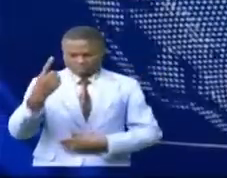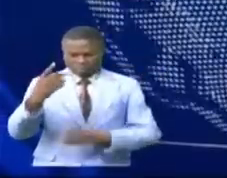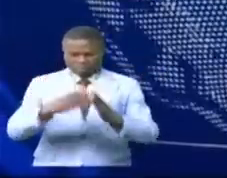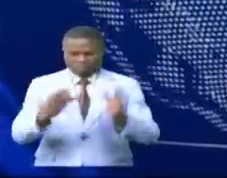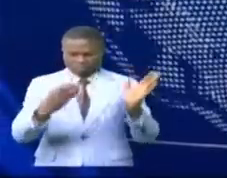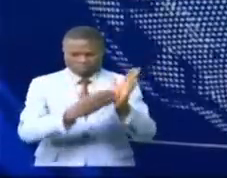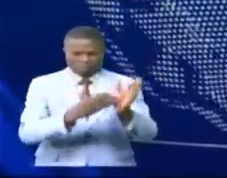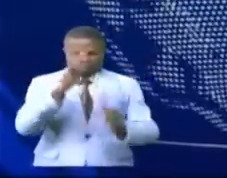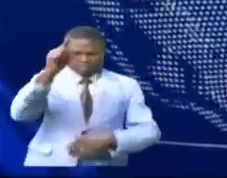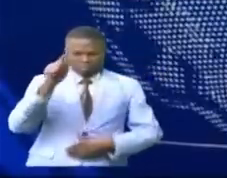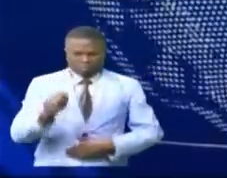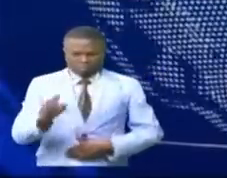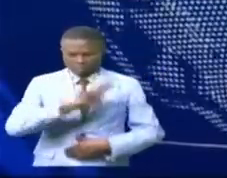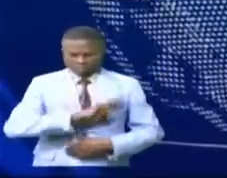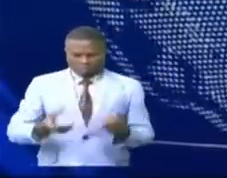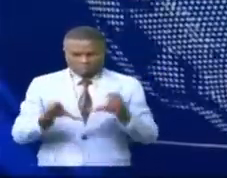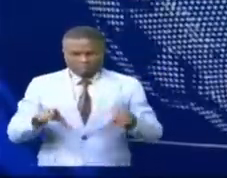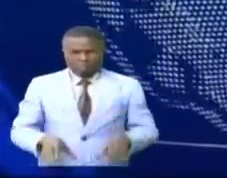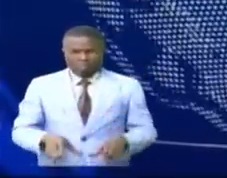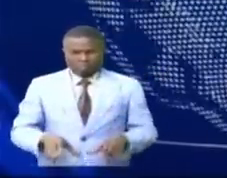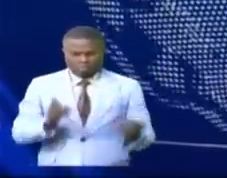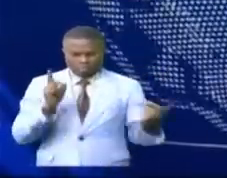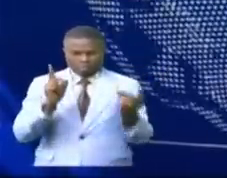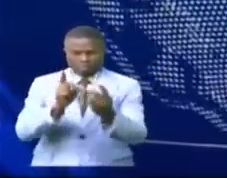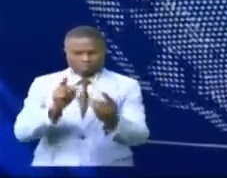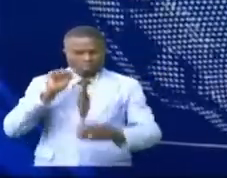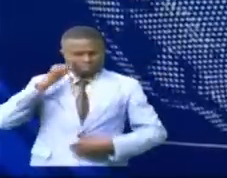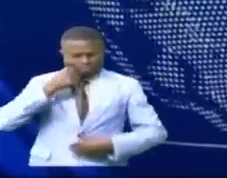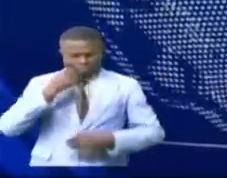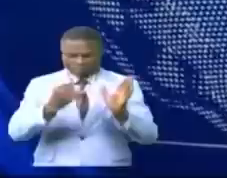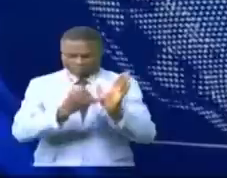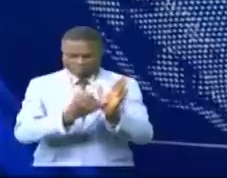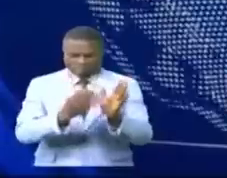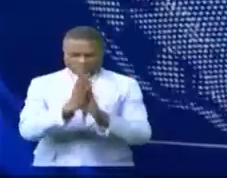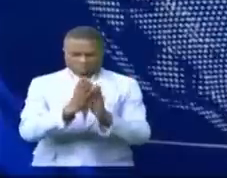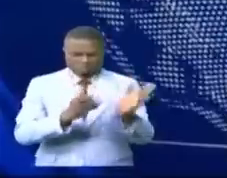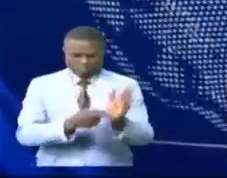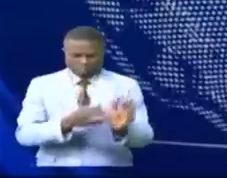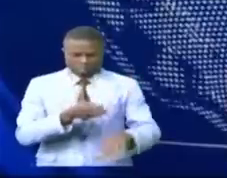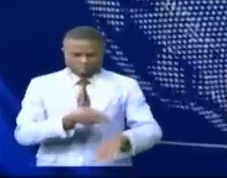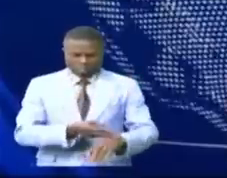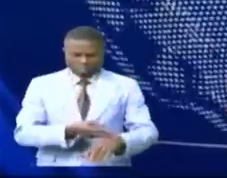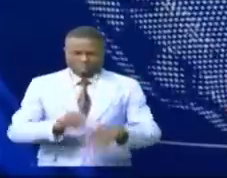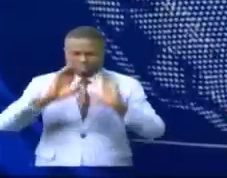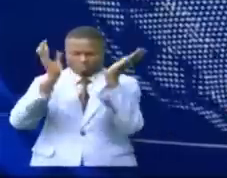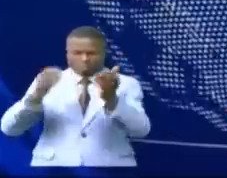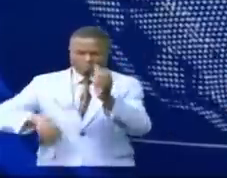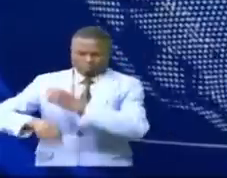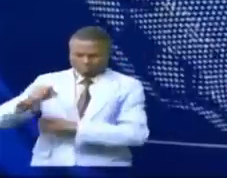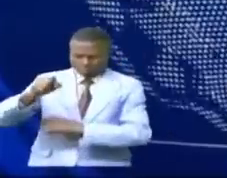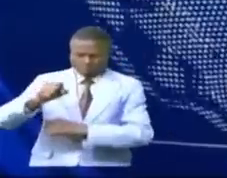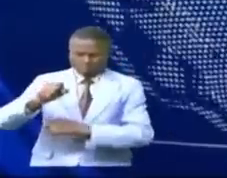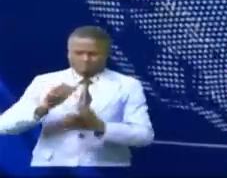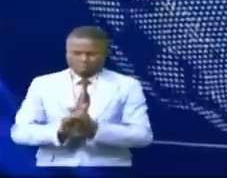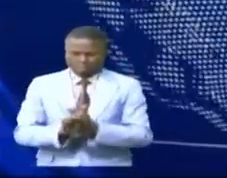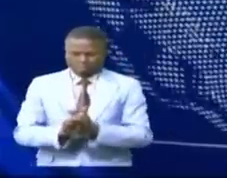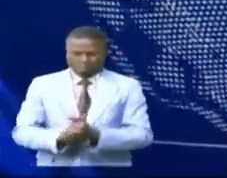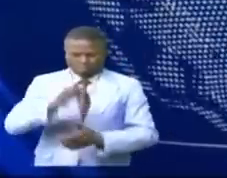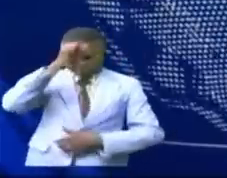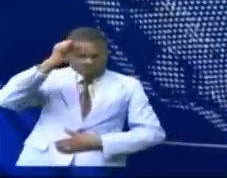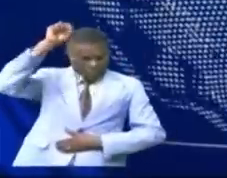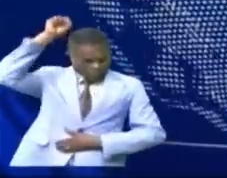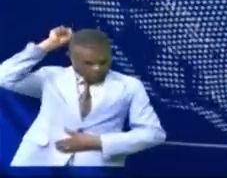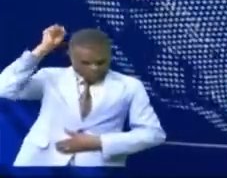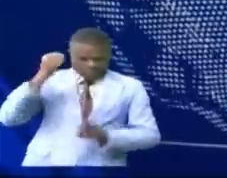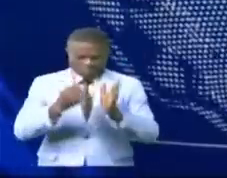points, la République démocratique du Congo affronte demain samedi à 17h au stade de Martyrs de la Pentecôte, les Soudans qui